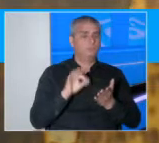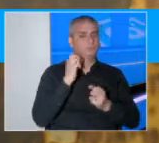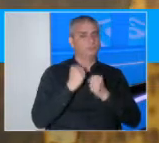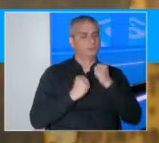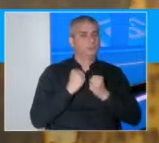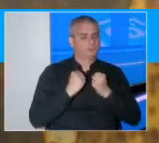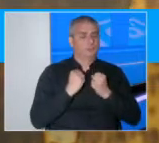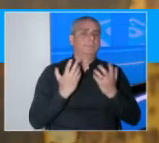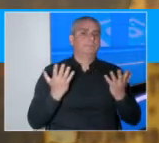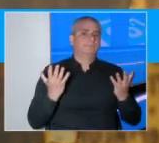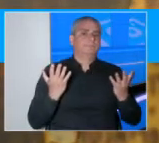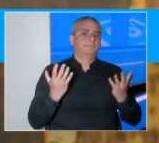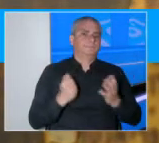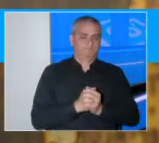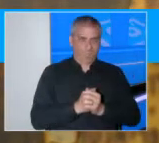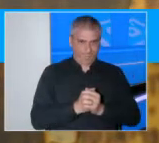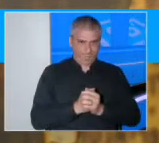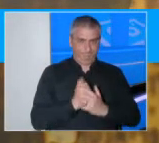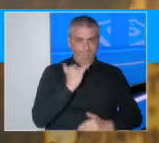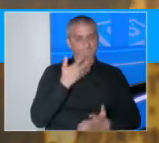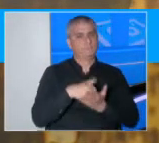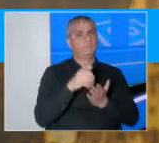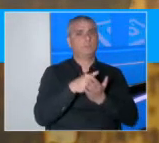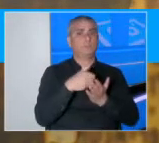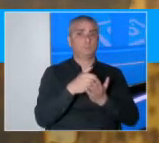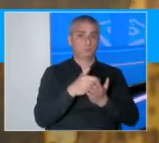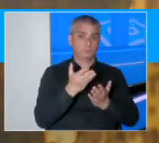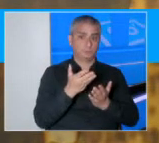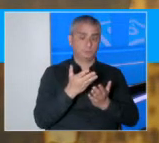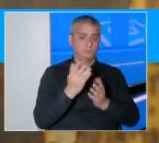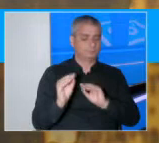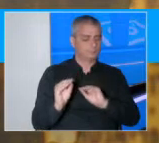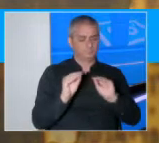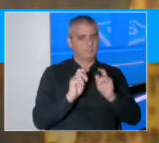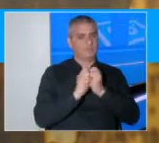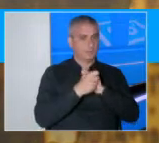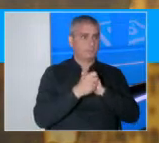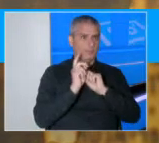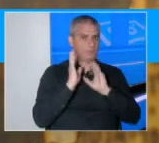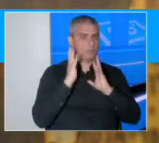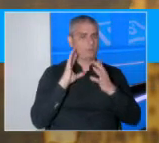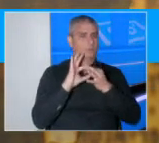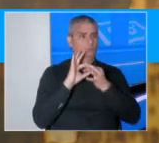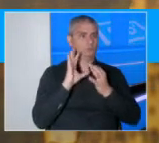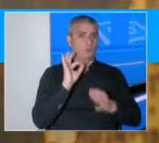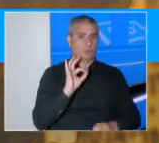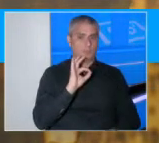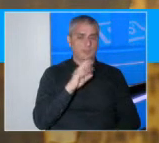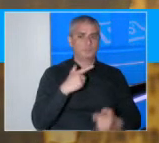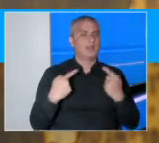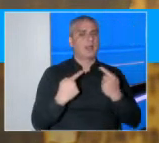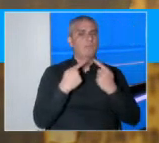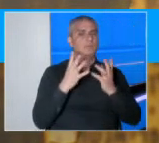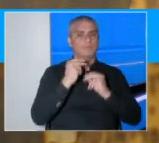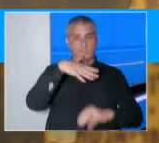קשיים. כן, ממשיכים במעבר חד, אבל די קשור גם לאימות